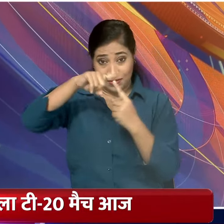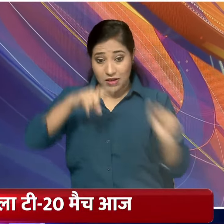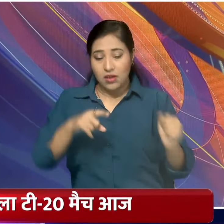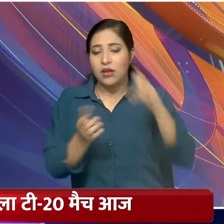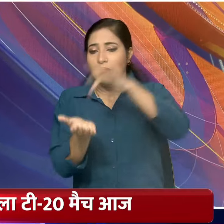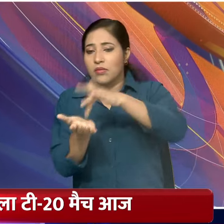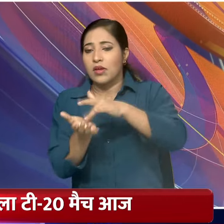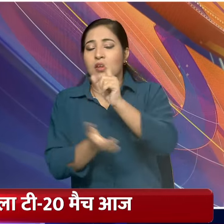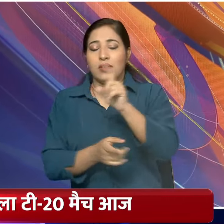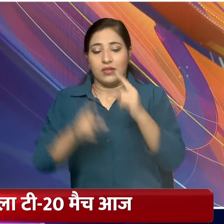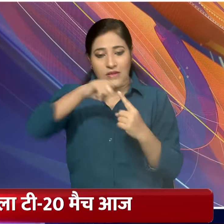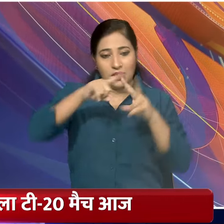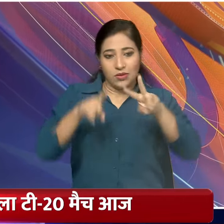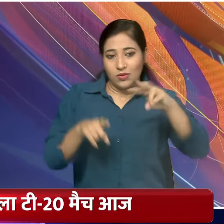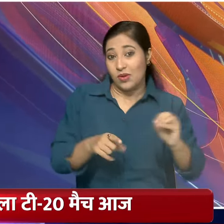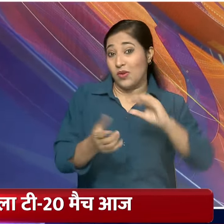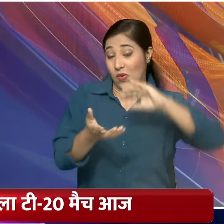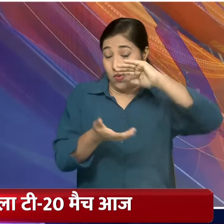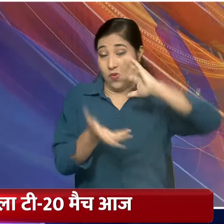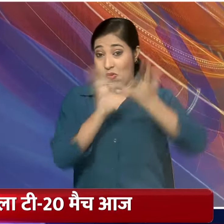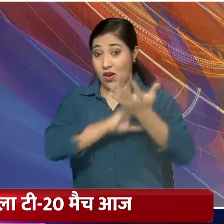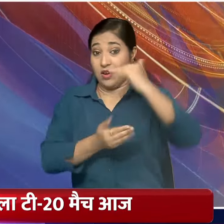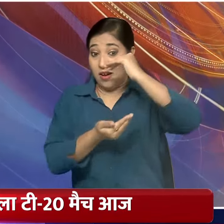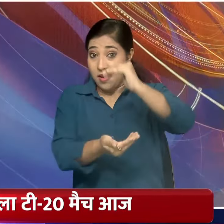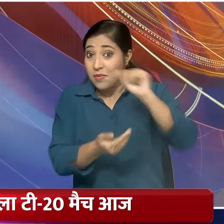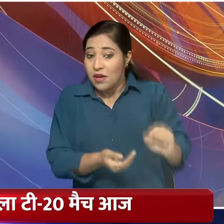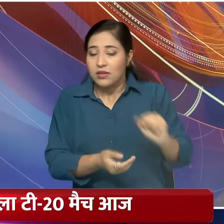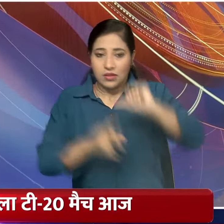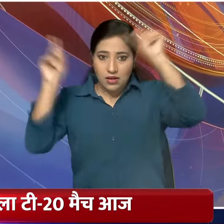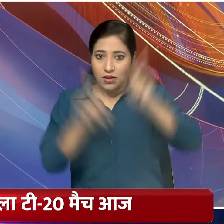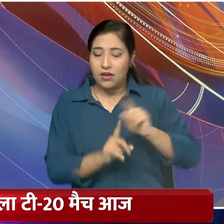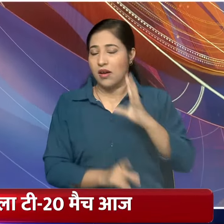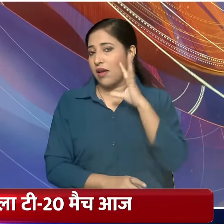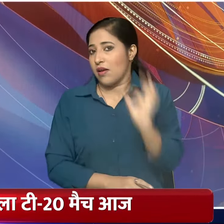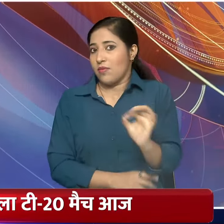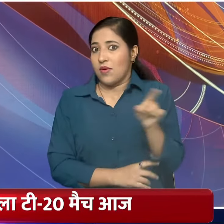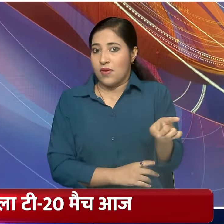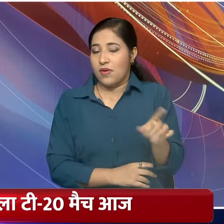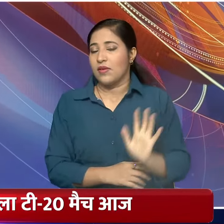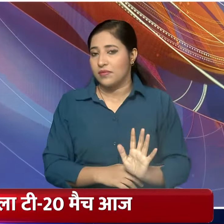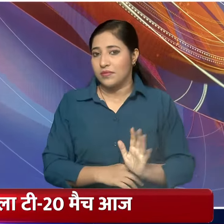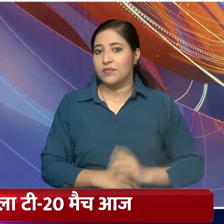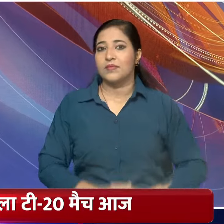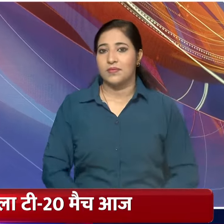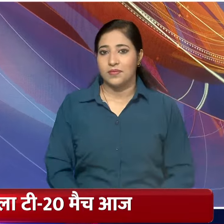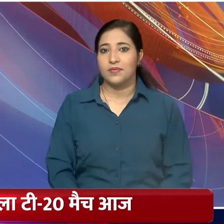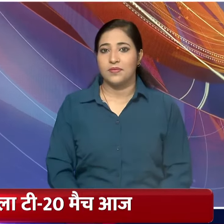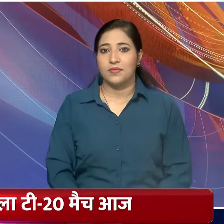T20 विश्व कप से पहले भारत के लिए ये अहम सीरीज।